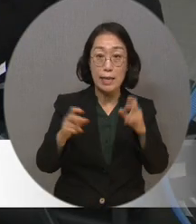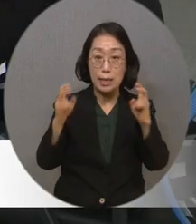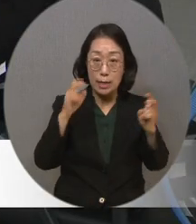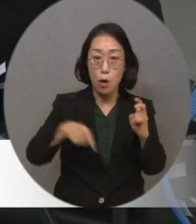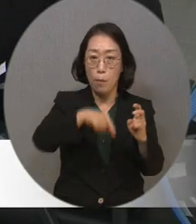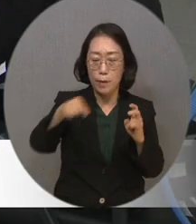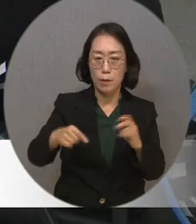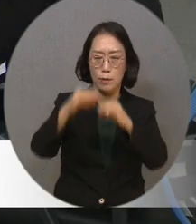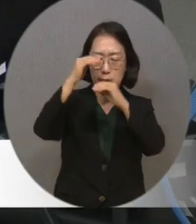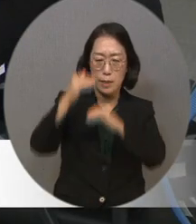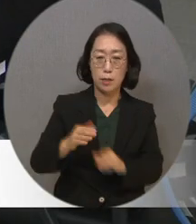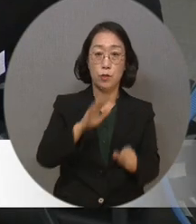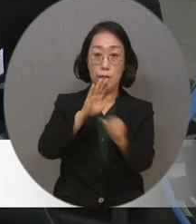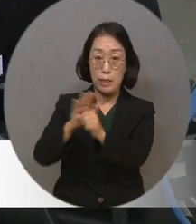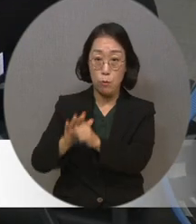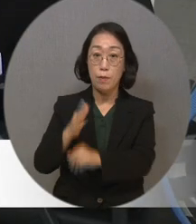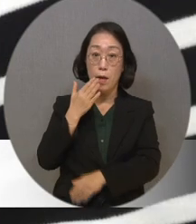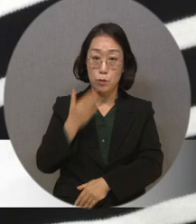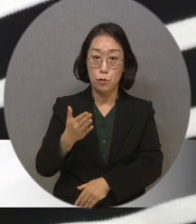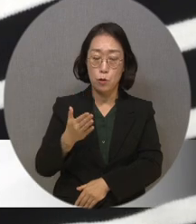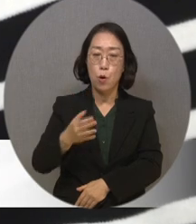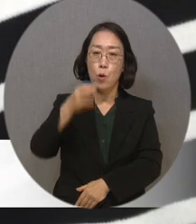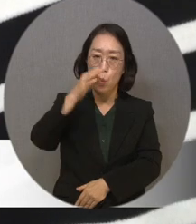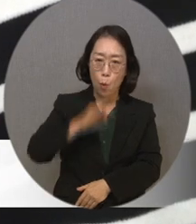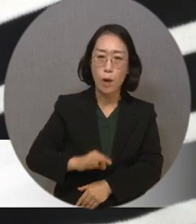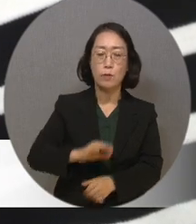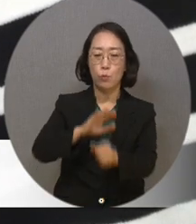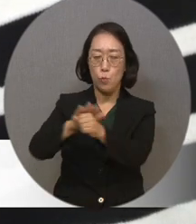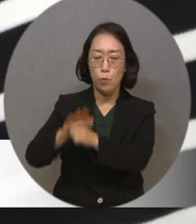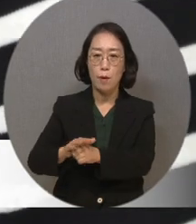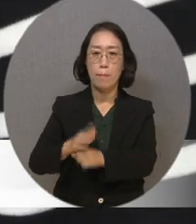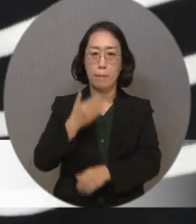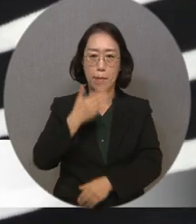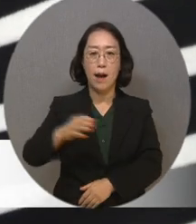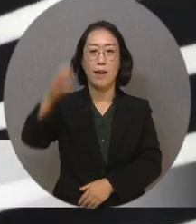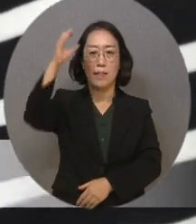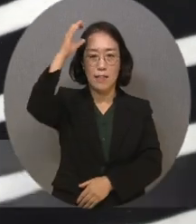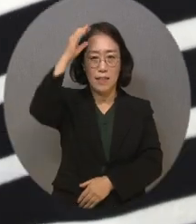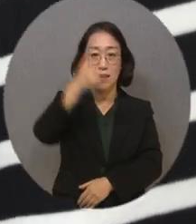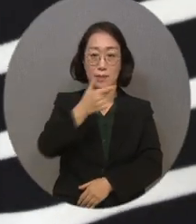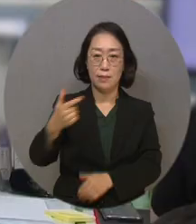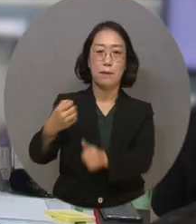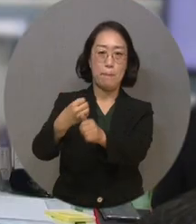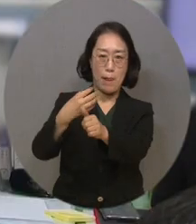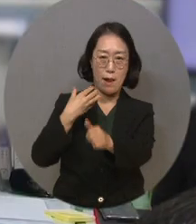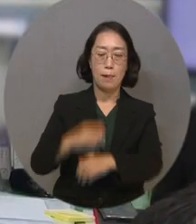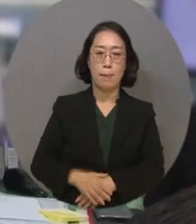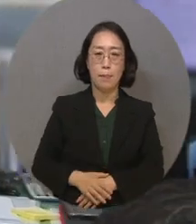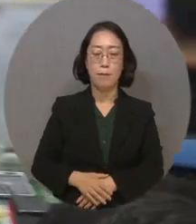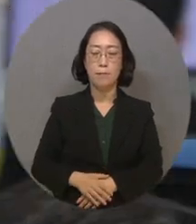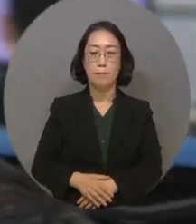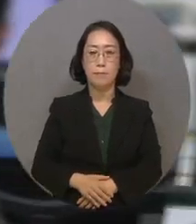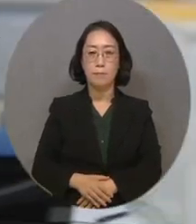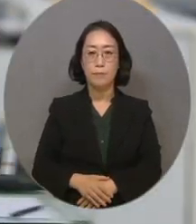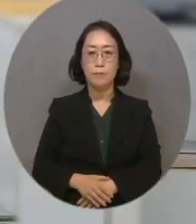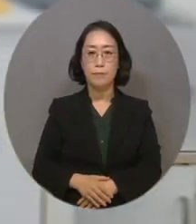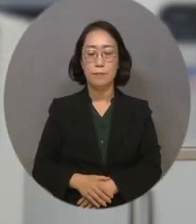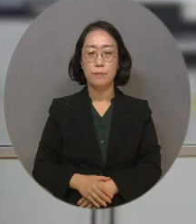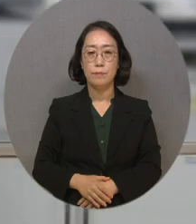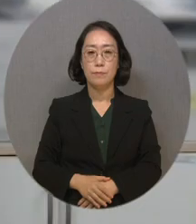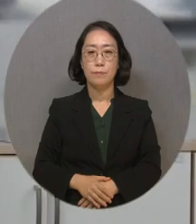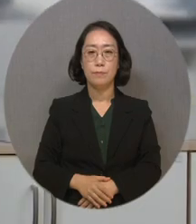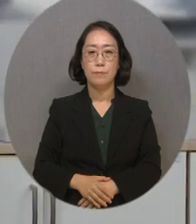체계적인 지원 계획이 수립돼 효과적 지원이 이루어질 것이라고 기대감을 전했습니다. 복지TV 뉴스